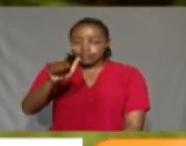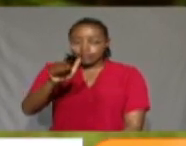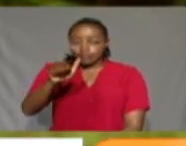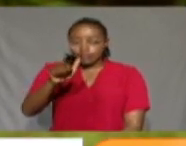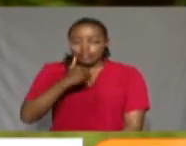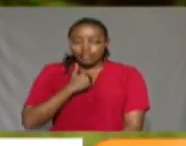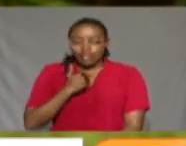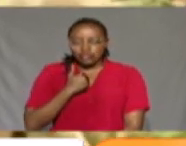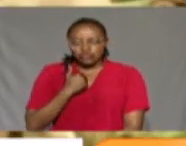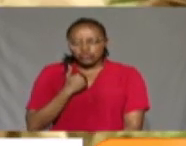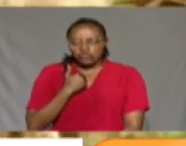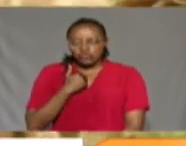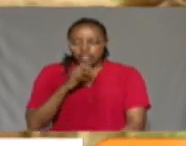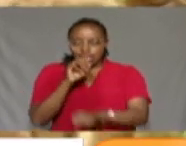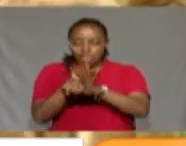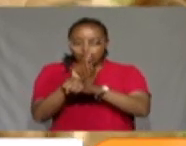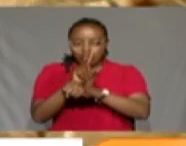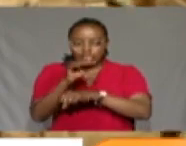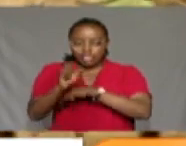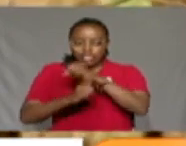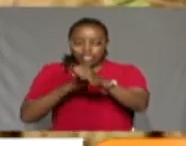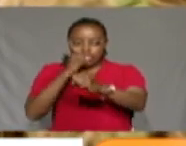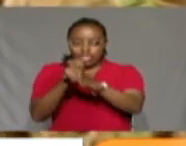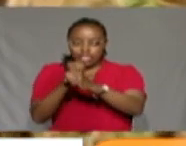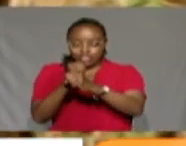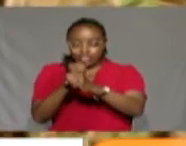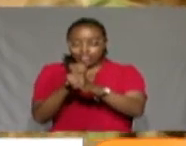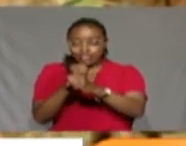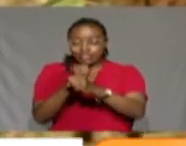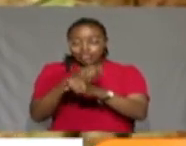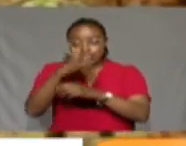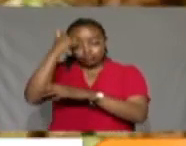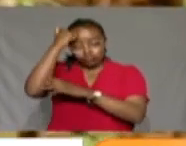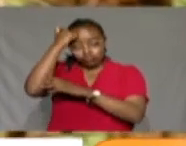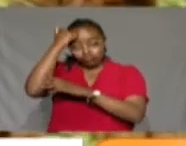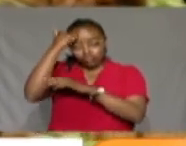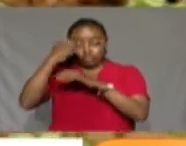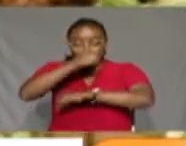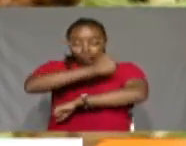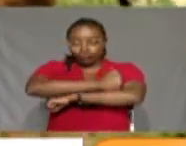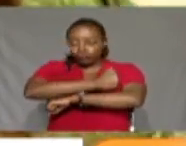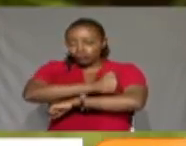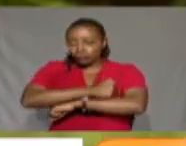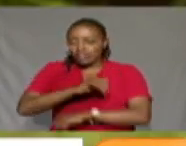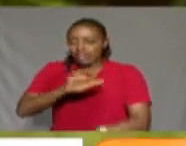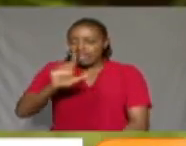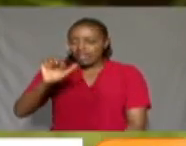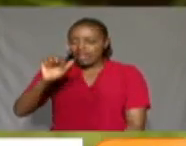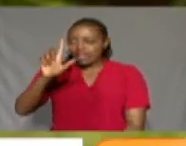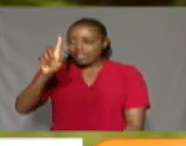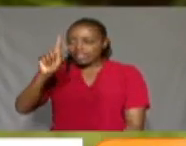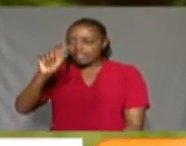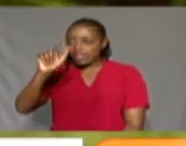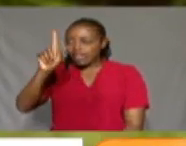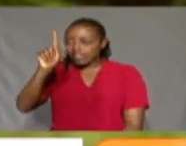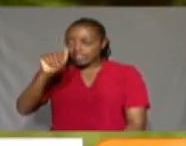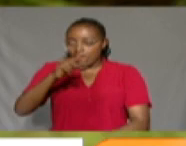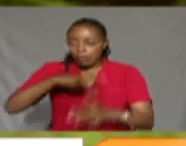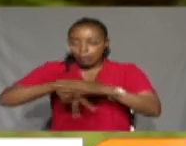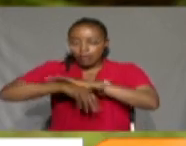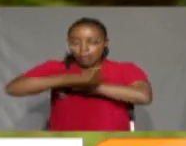mwaka 11. Ninasoma shule la Tacha Primary School. Mimi